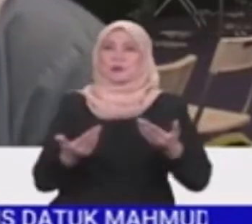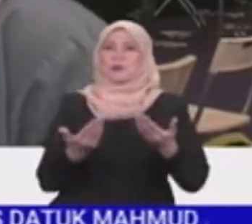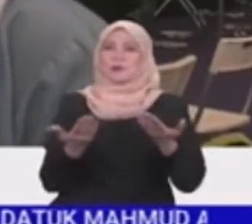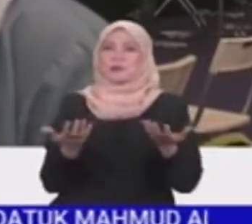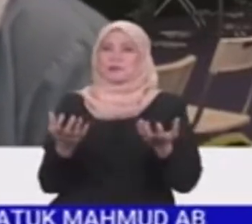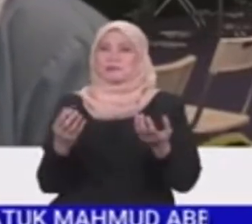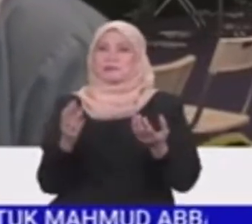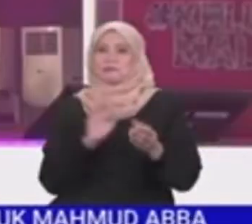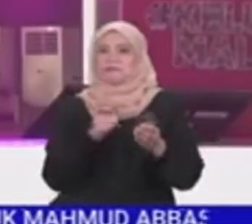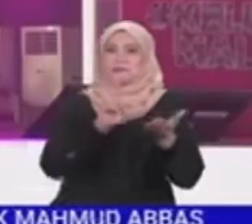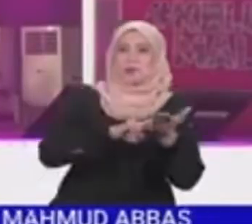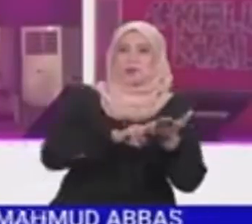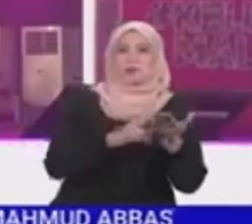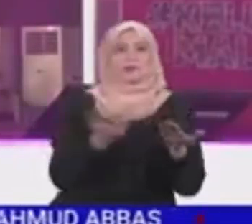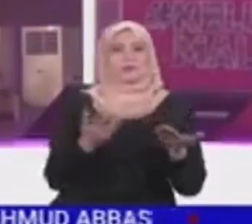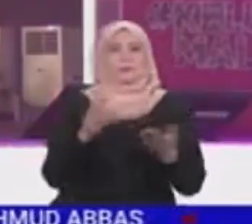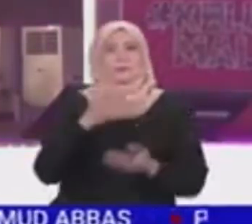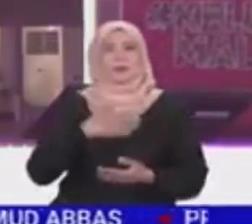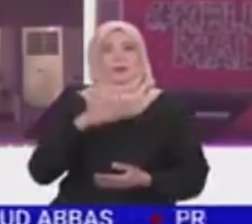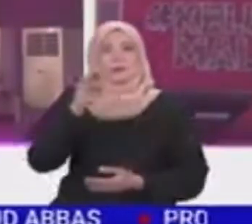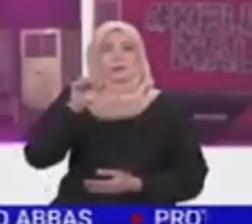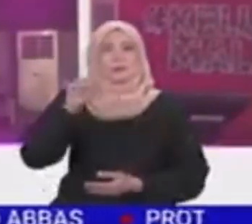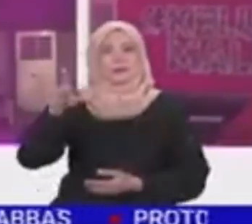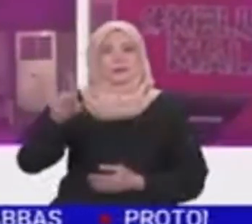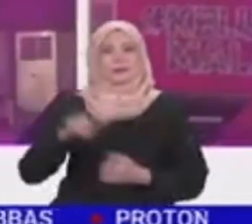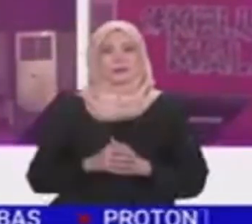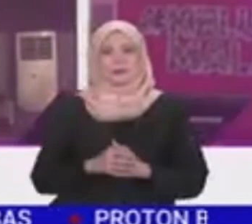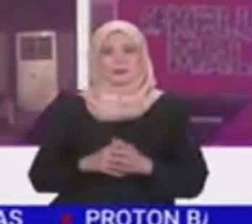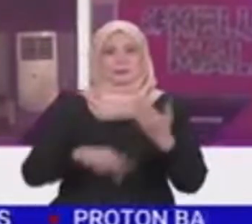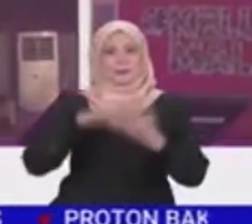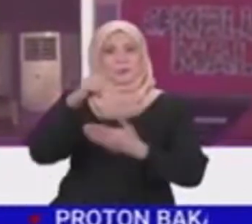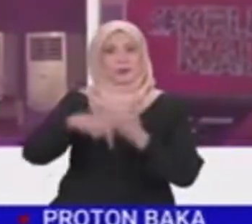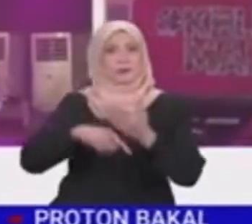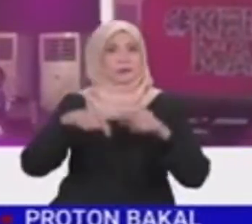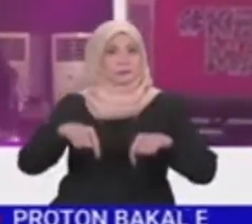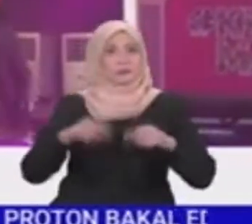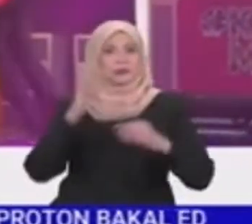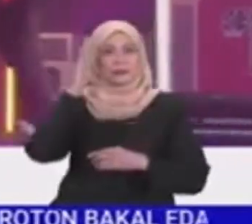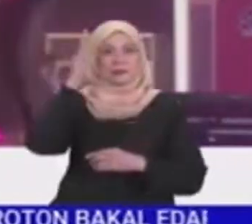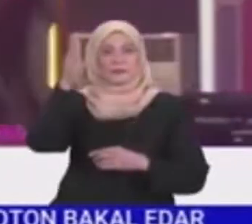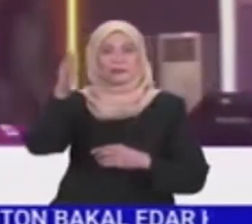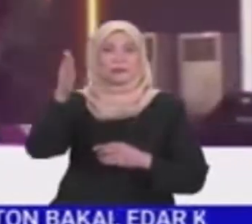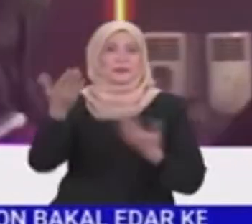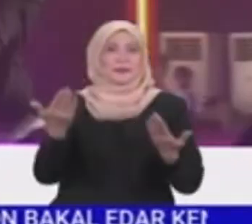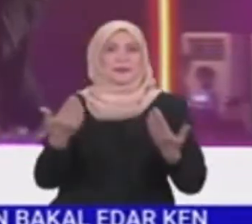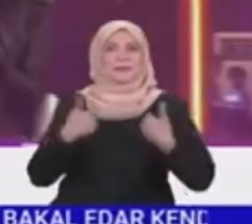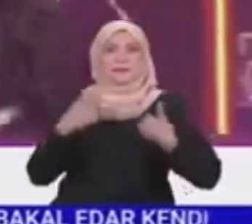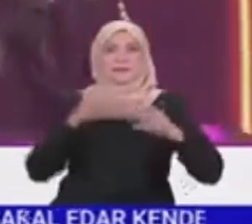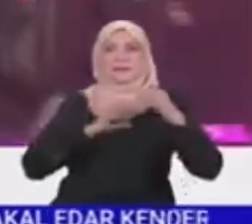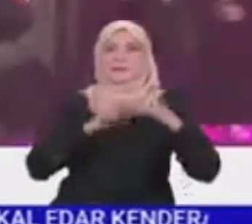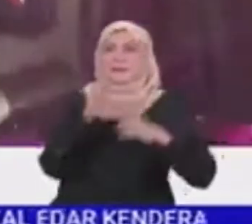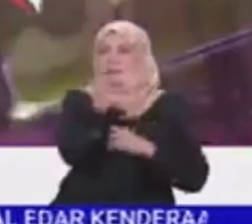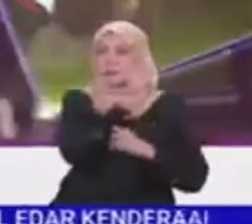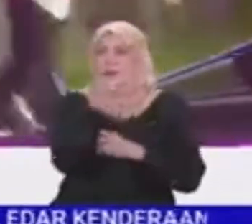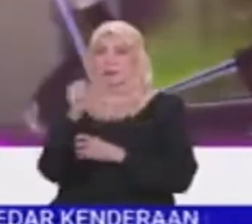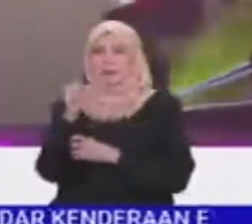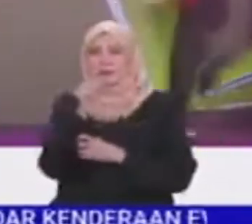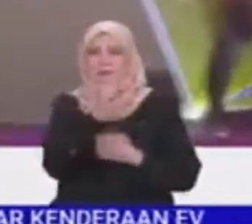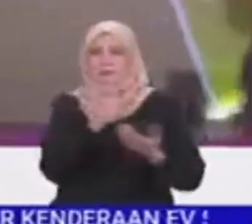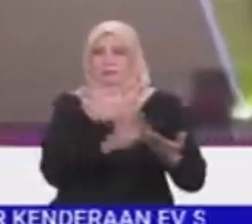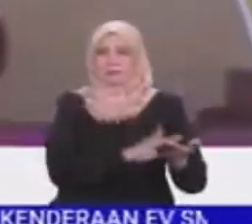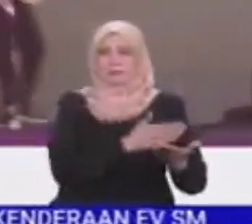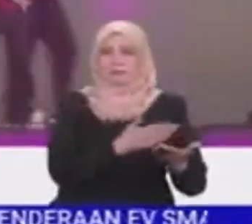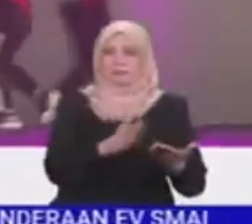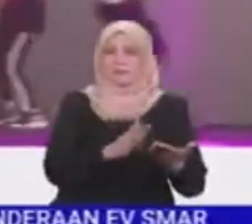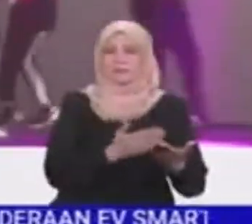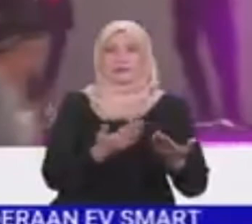on MyMall. Program ini juga akan dimeriahkan lagi dengan mini konsert Gemar Irama at